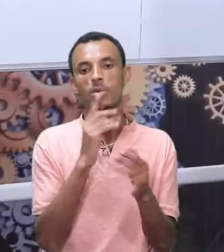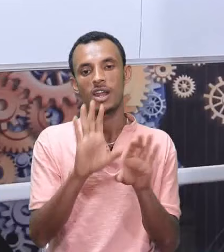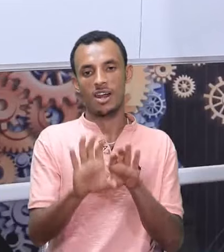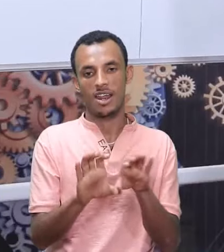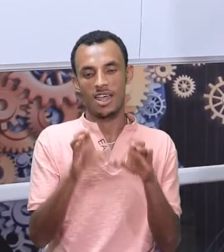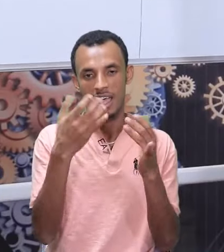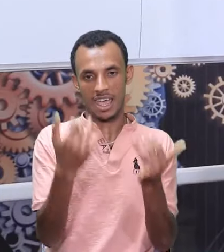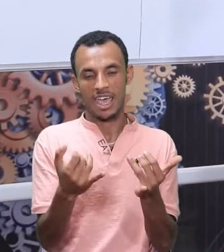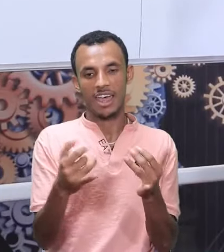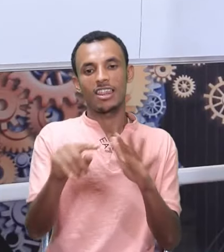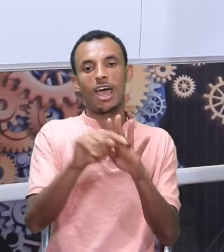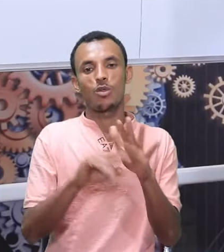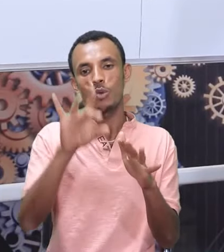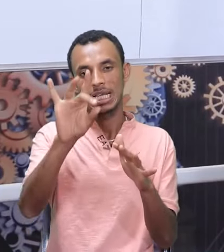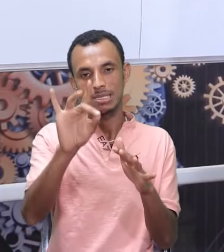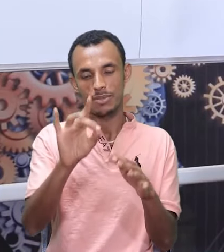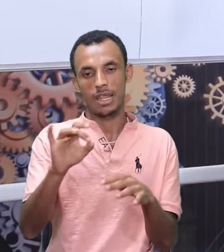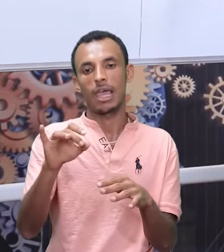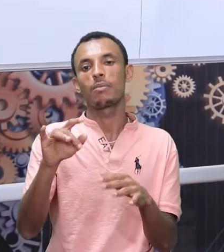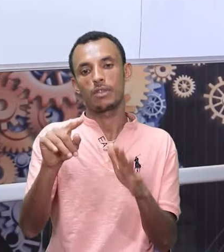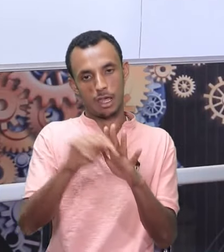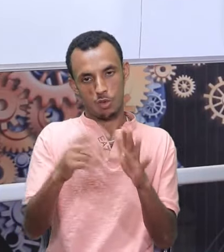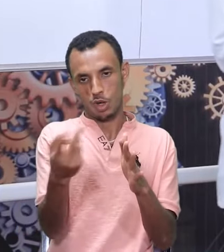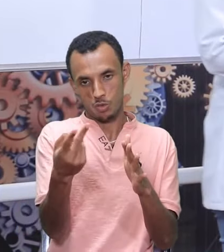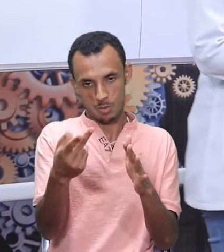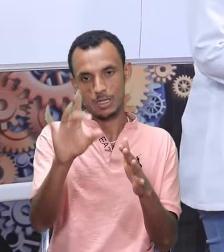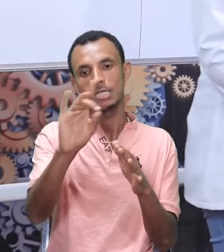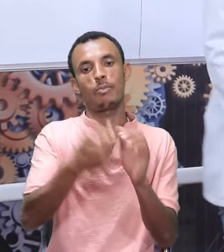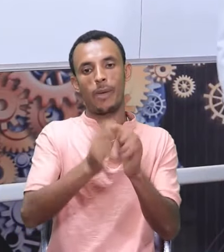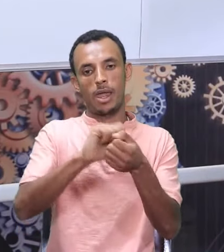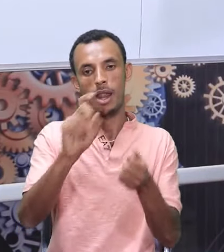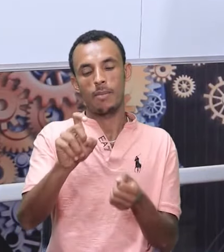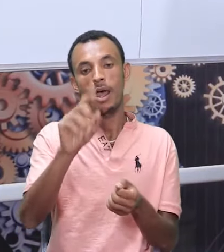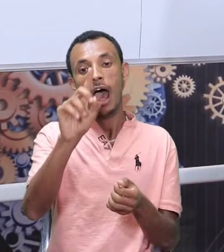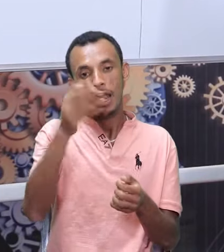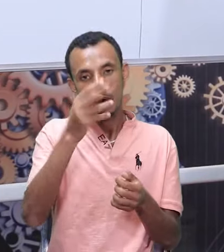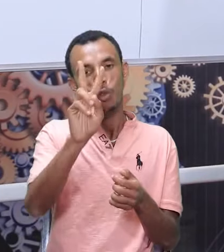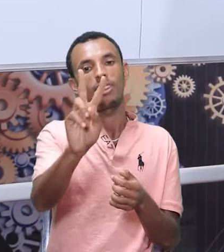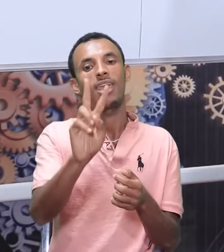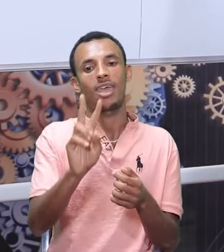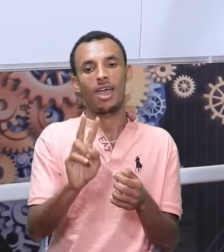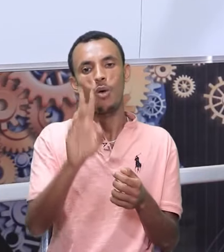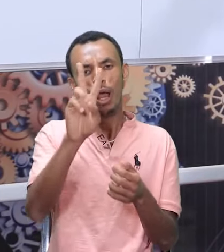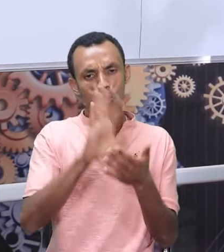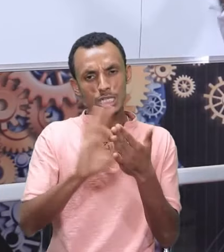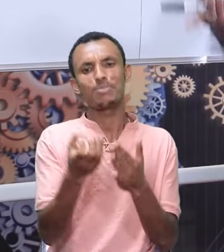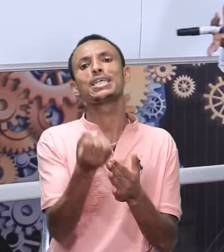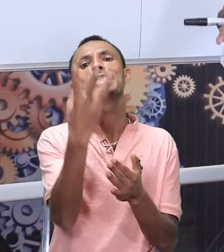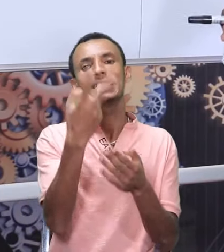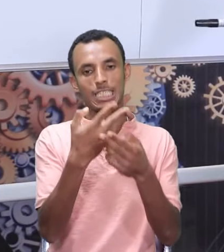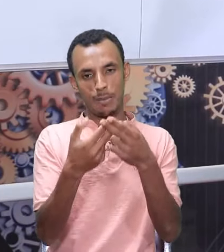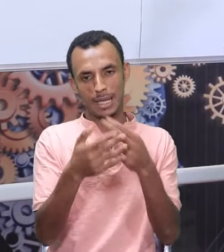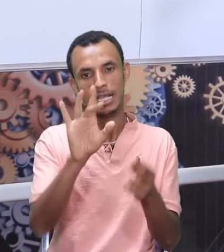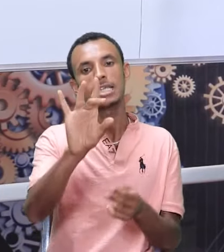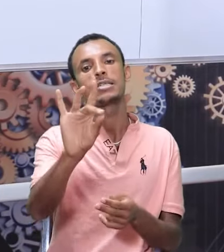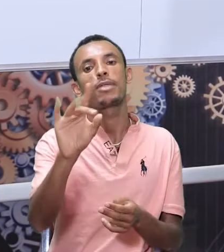እናደርጋለን? ይሄኛውንም ታህት ወደ 8 ይሄኛውንም ታህት ወደ 8 መቀየር ነው ስራችን። ስለዚህ 1/2 ሁለት ቁጥር በስንት ሲባዛ 8 ይመጣል